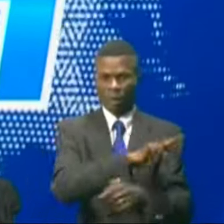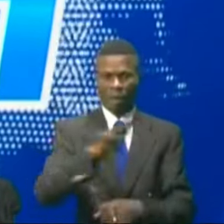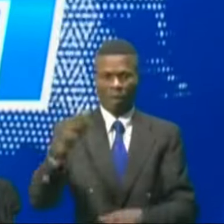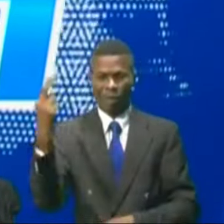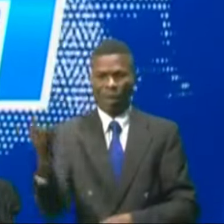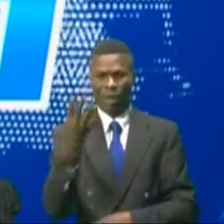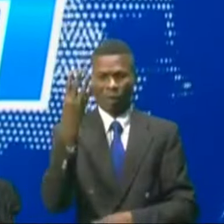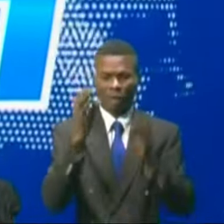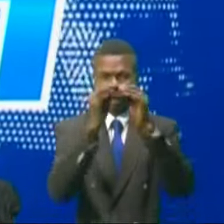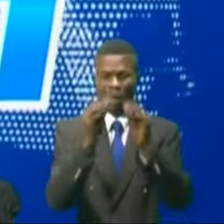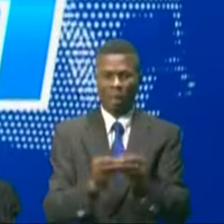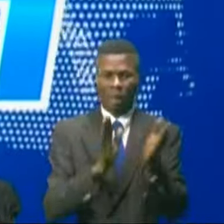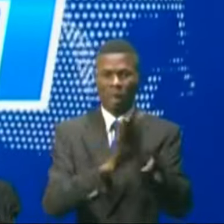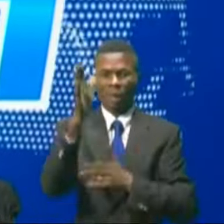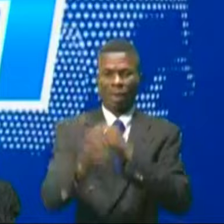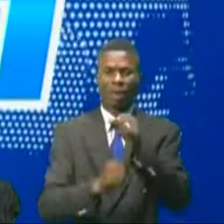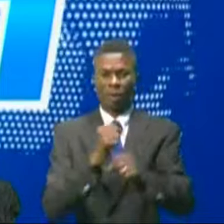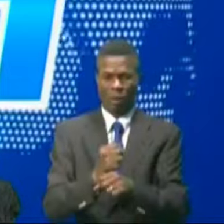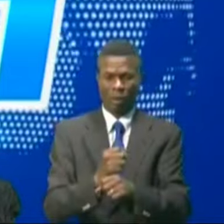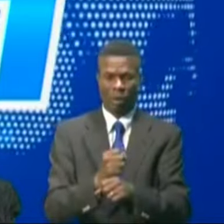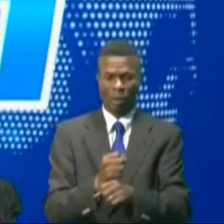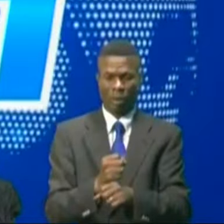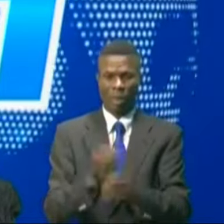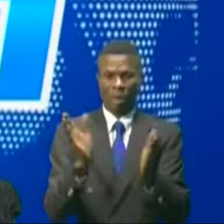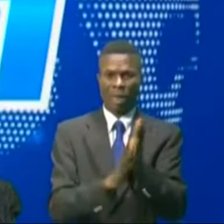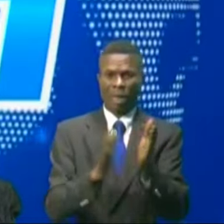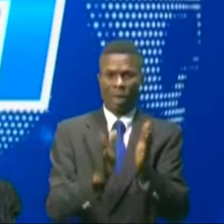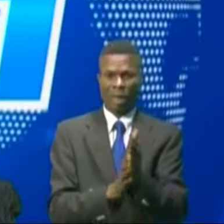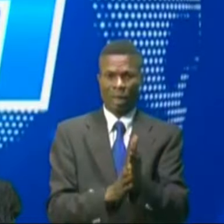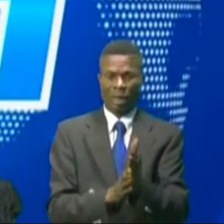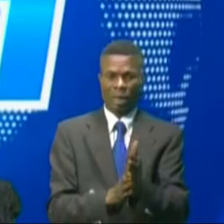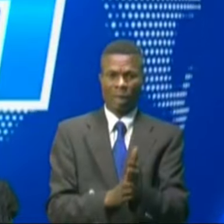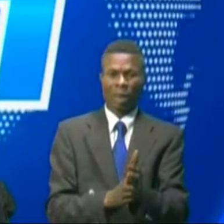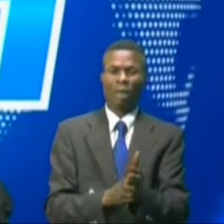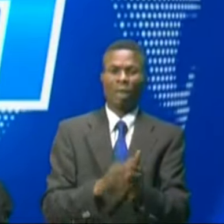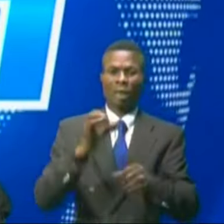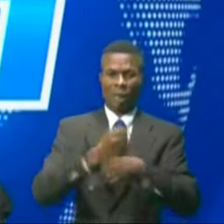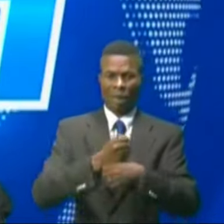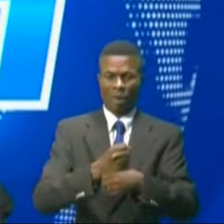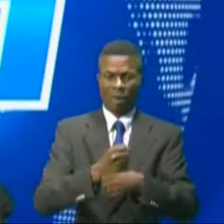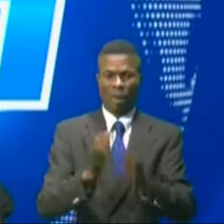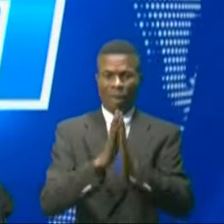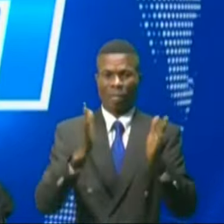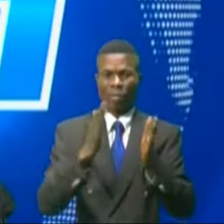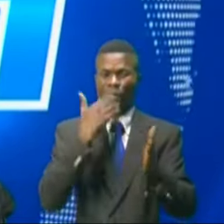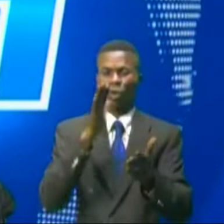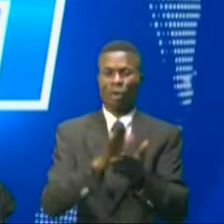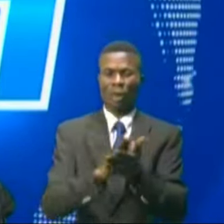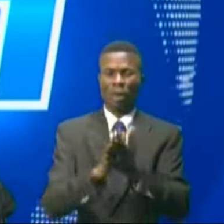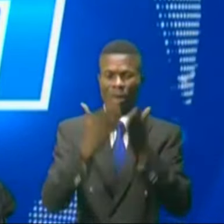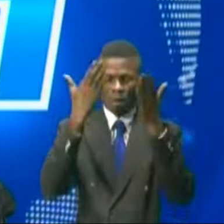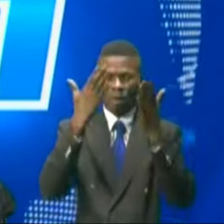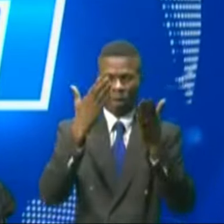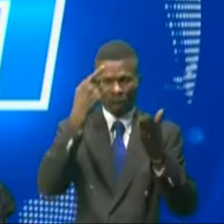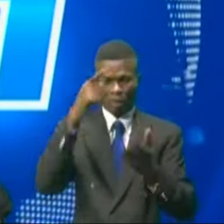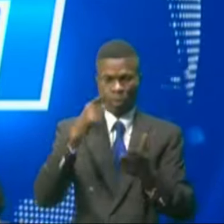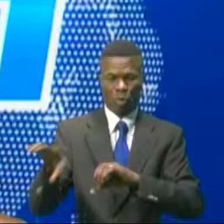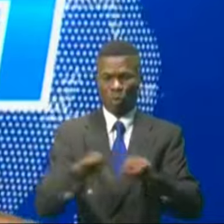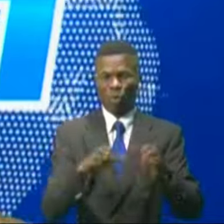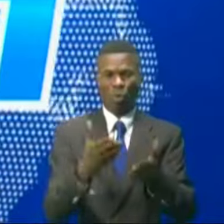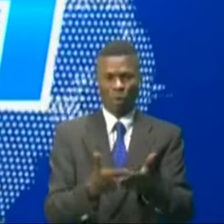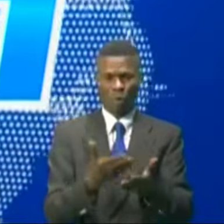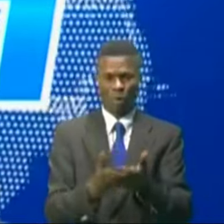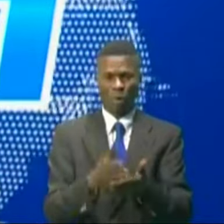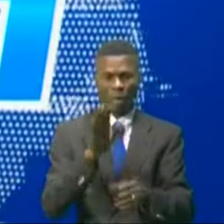fait exactement 15 ans que le complexe scolaire Frères Zouz a été créé. Une messe d'action des grâces a été dite pour la